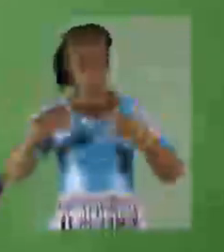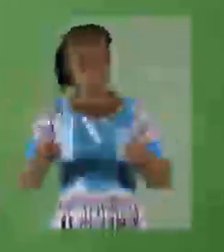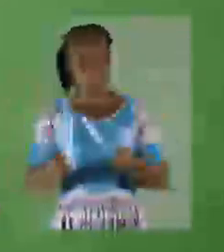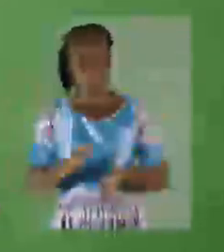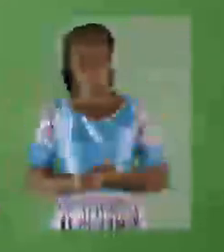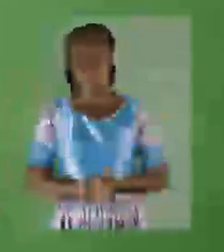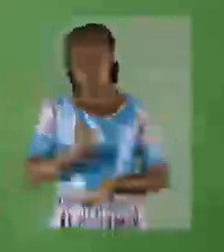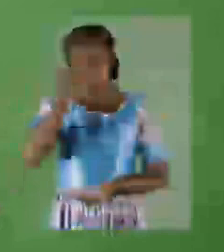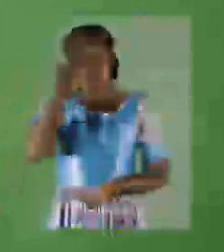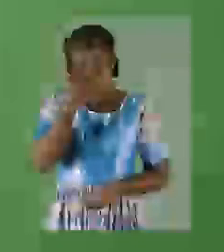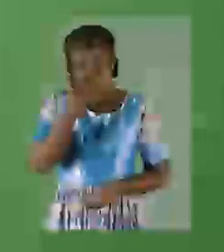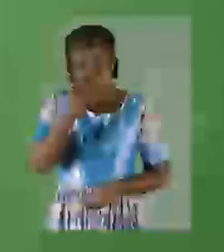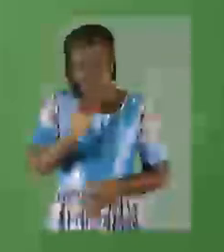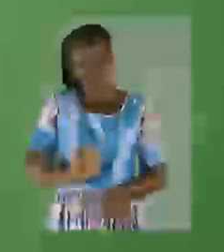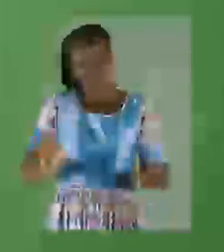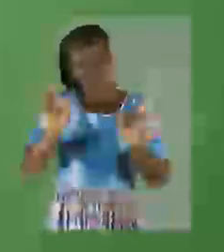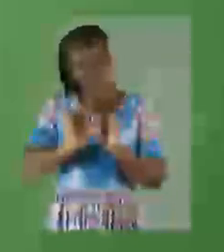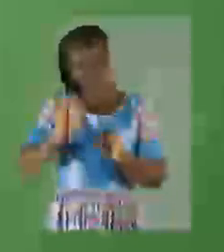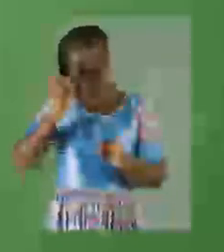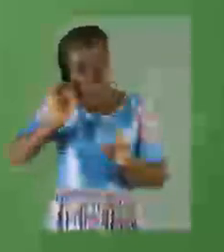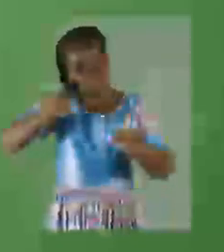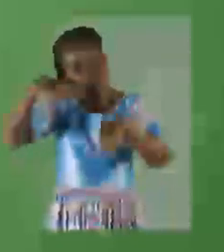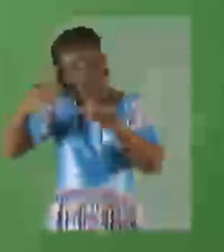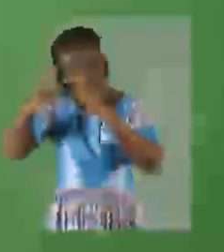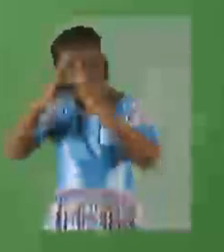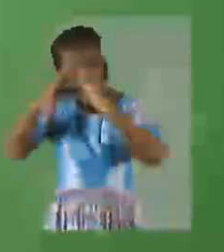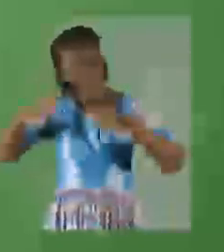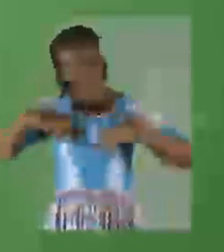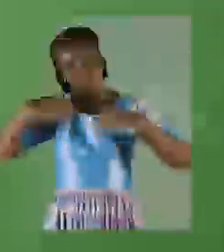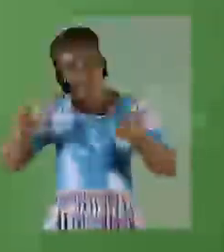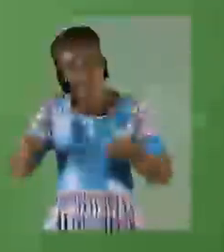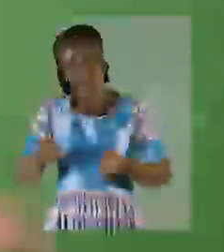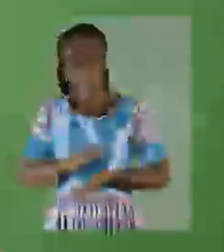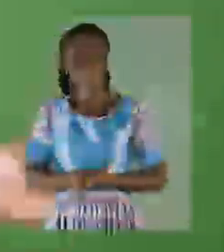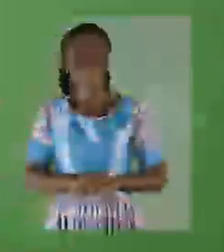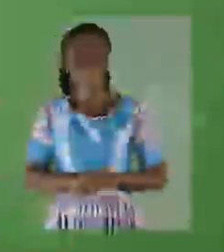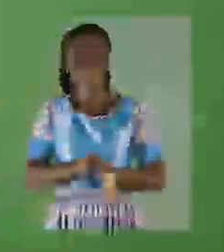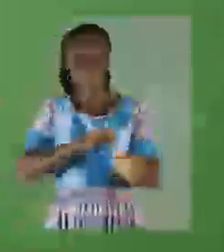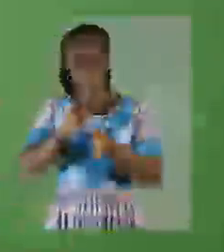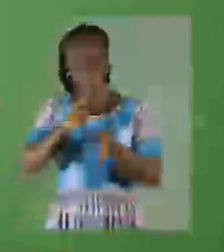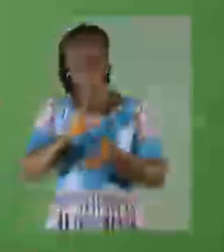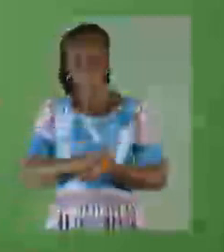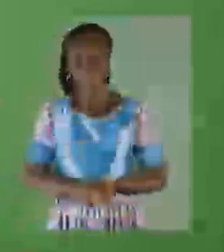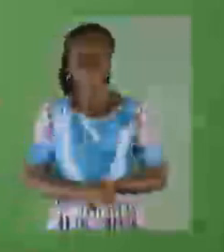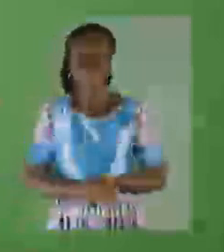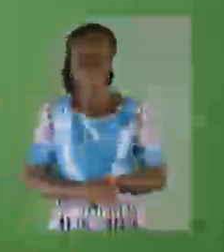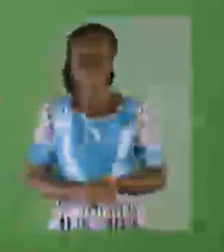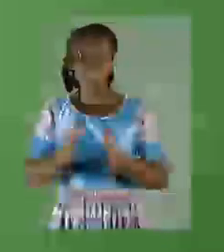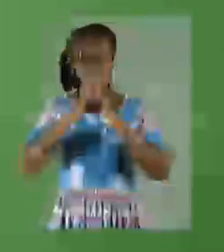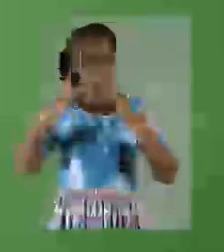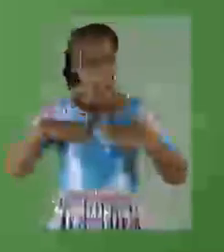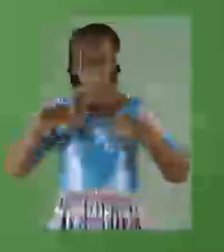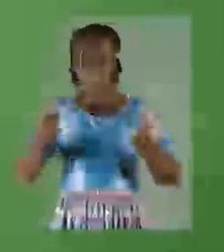santé. Pourquoi est-ce que nous devons nous rendre dans un centre de santé quand nous sommes malades? Le centre de